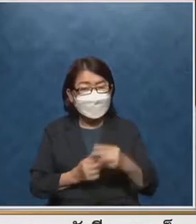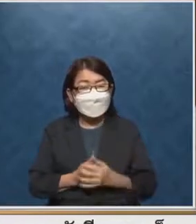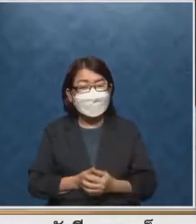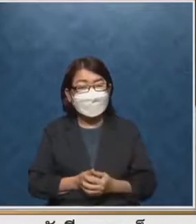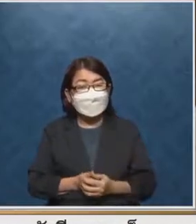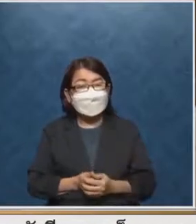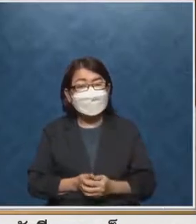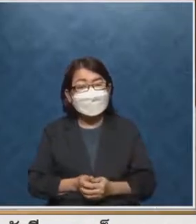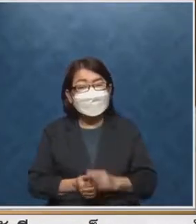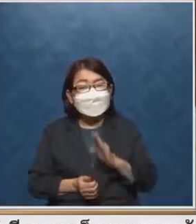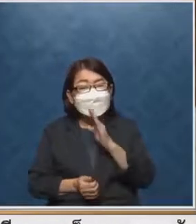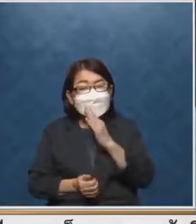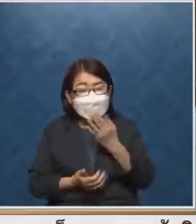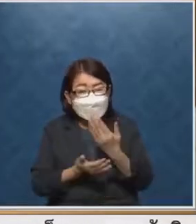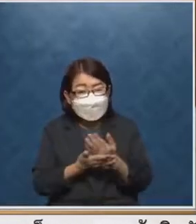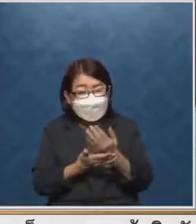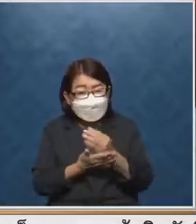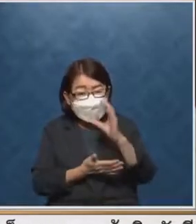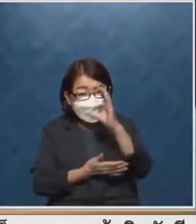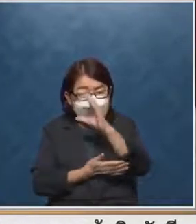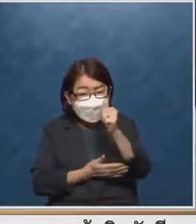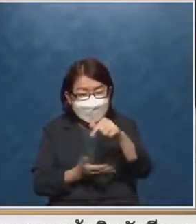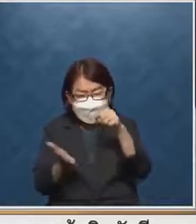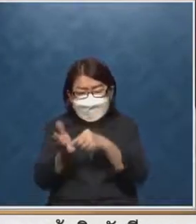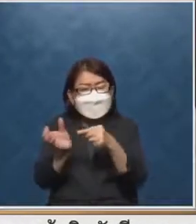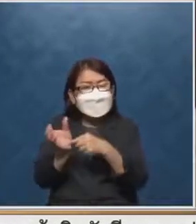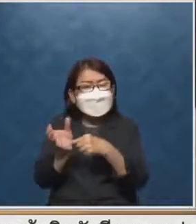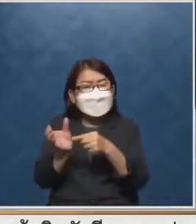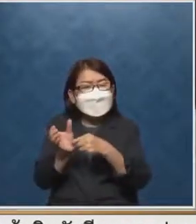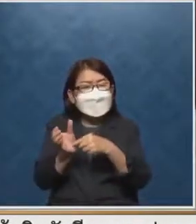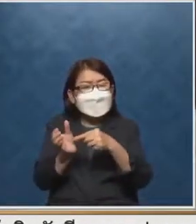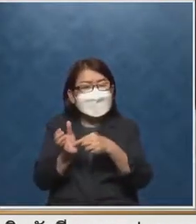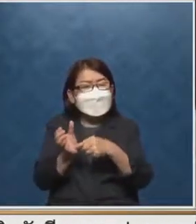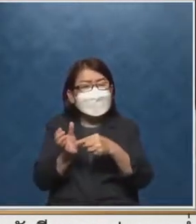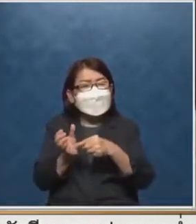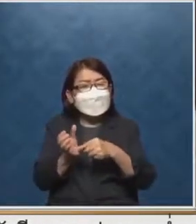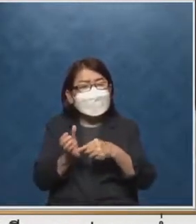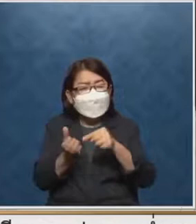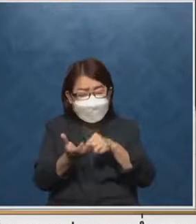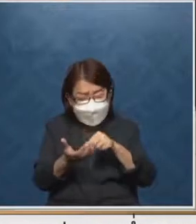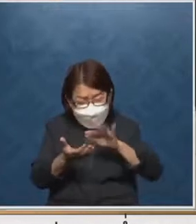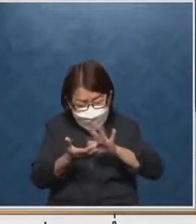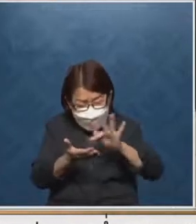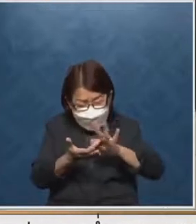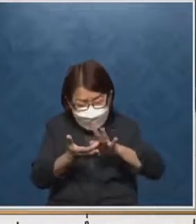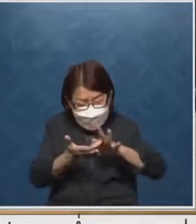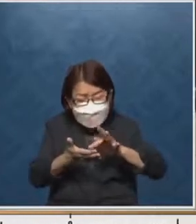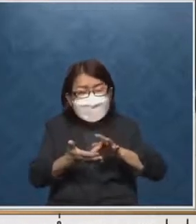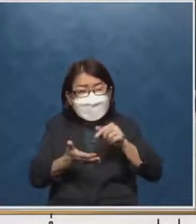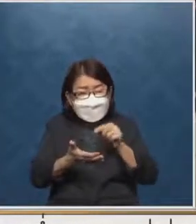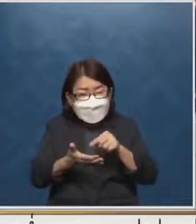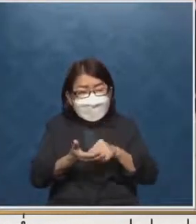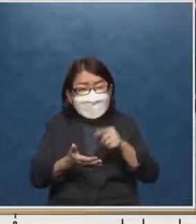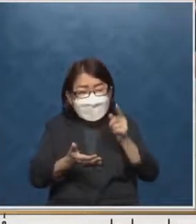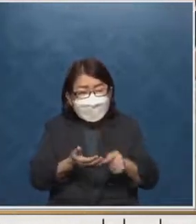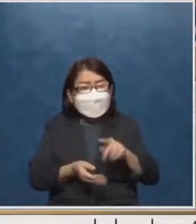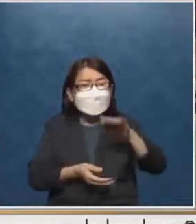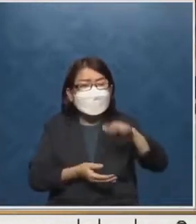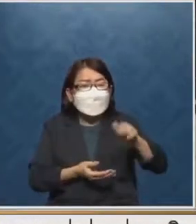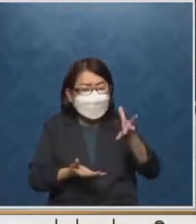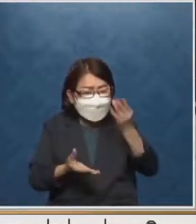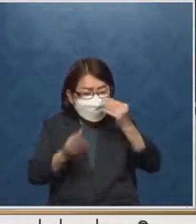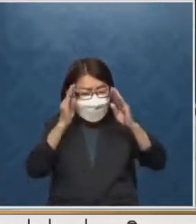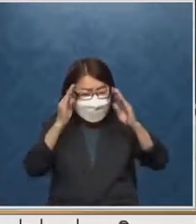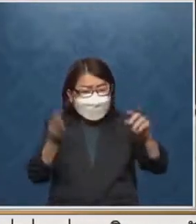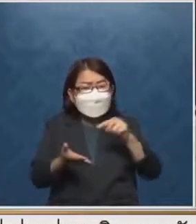าวเงินนี่ขุดได้หาได้ทำได้ครับโดยการเข้าใจของเด็กๆนี่แหละในการที่ทำงานเพราะเรื่องนี้เป็นเรื่องสำคัญที่ต้อง